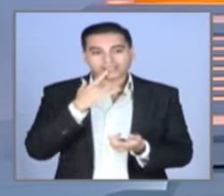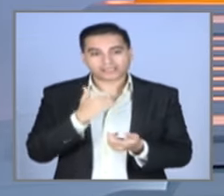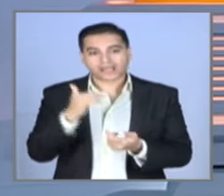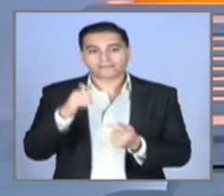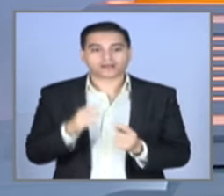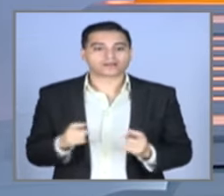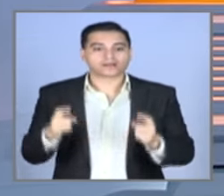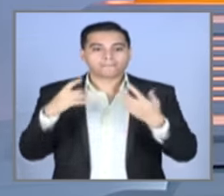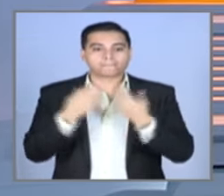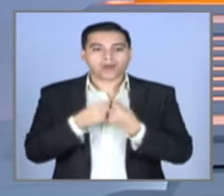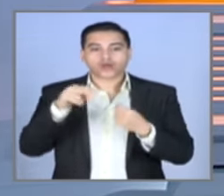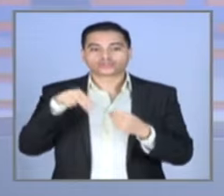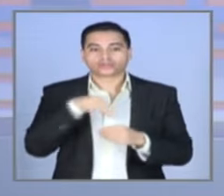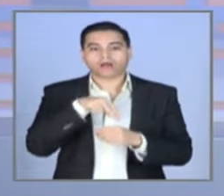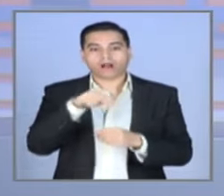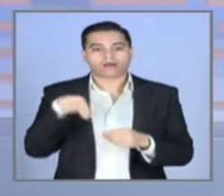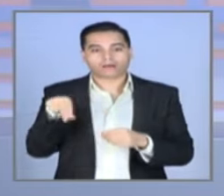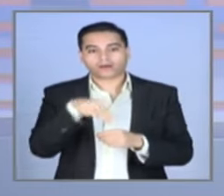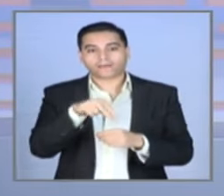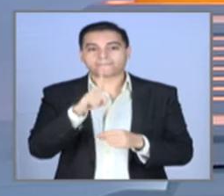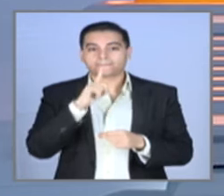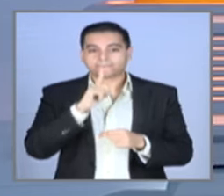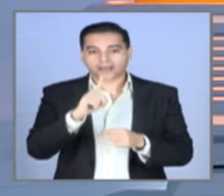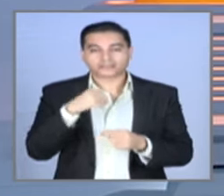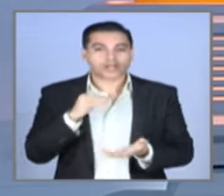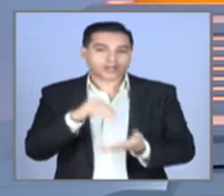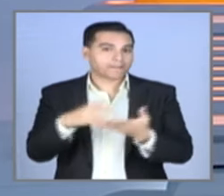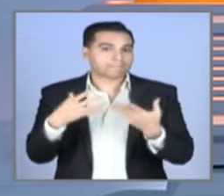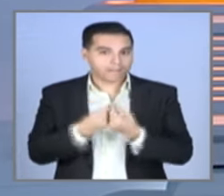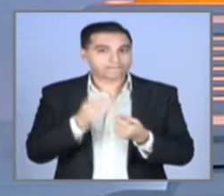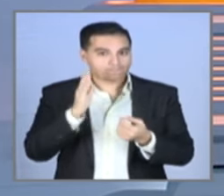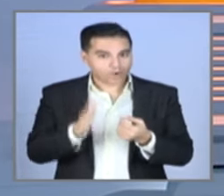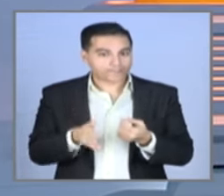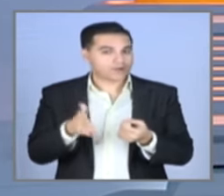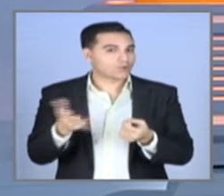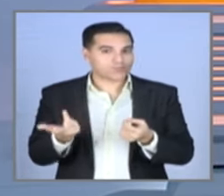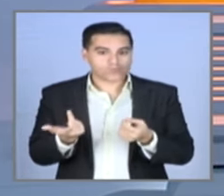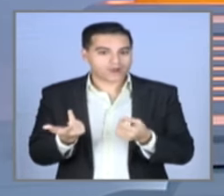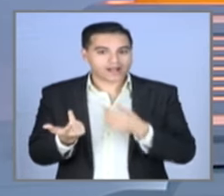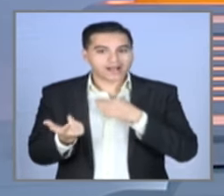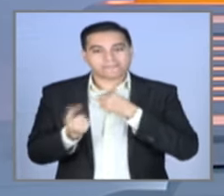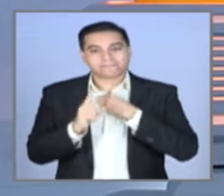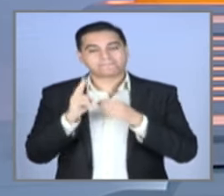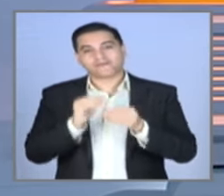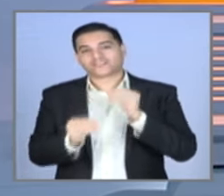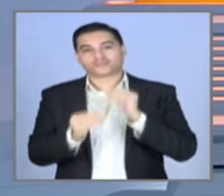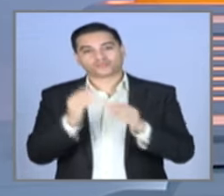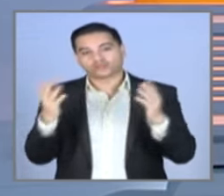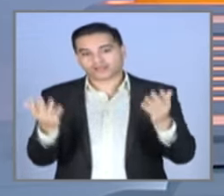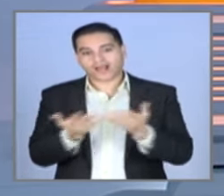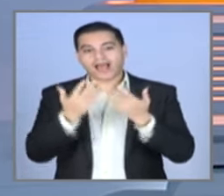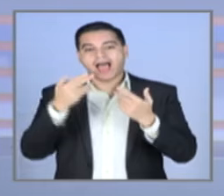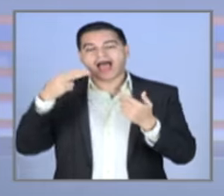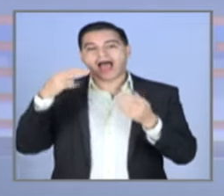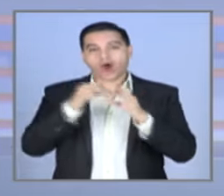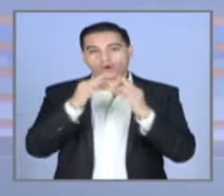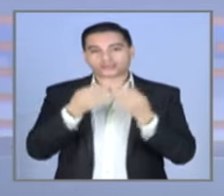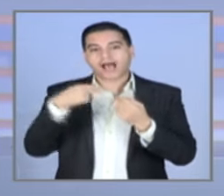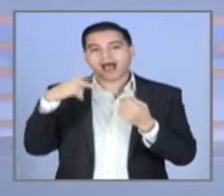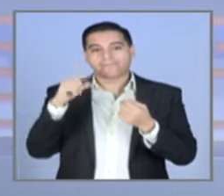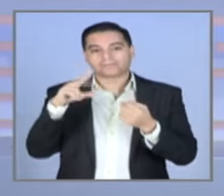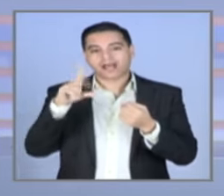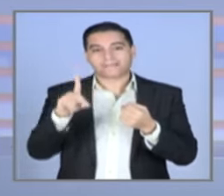جروب للشطرنج لوحده. طيب ممكن تشركوني معاكم؟ ادخل في الابلكيشن. مفيش مشكله. عرفنا الله يسعدك يا صاحبي. عيلة عبد الباقي،